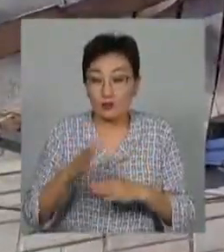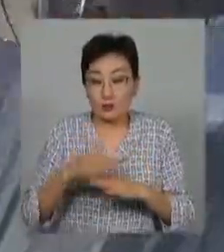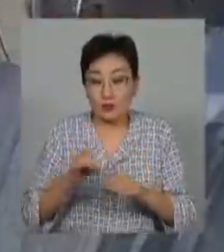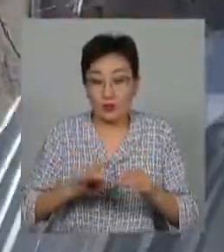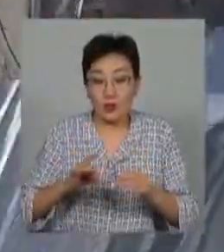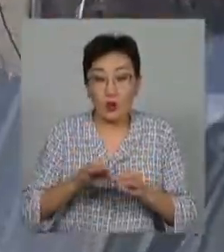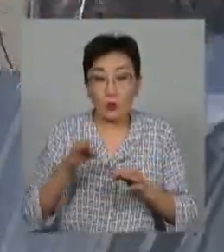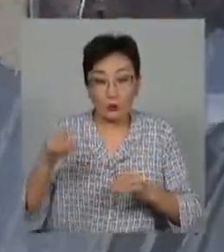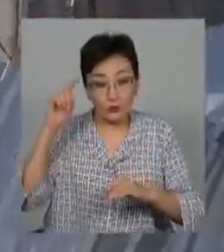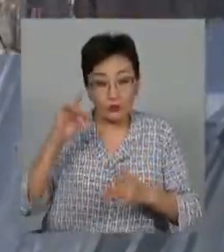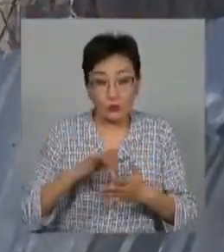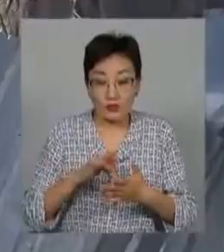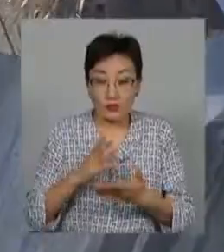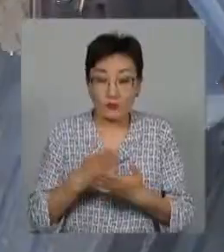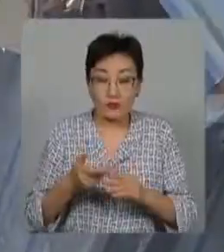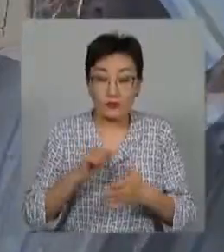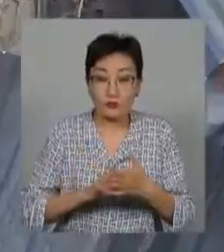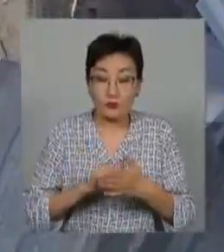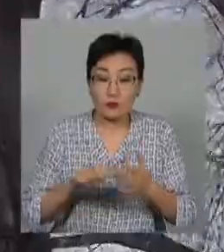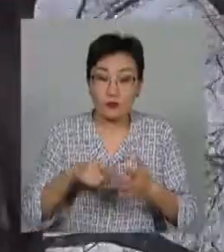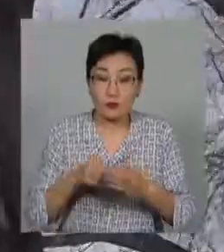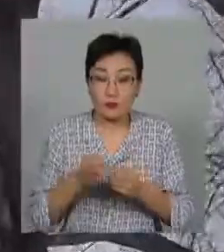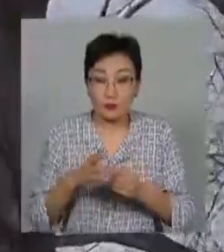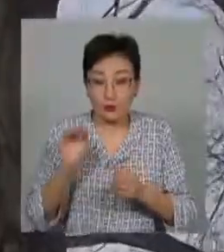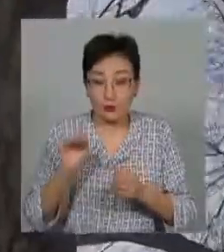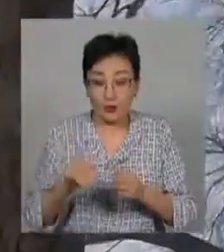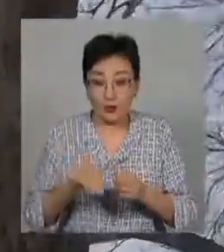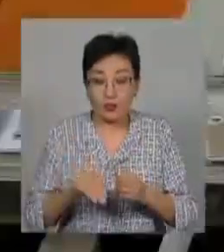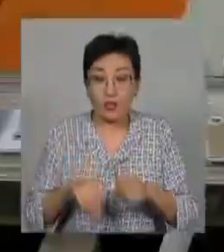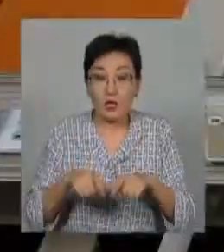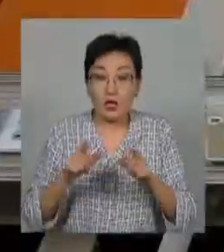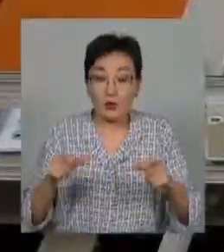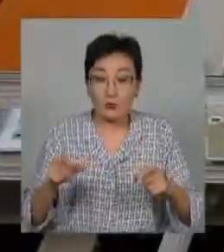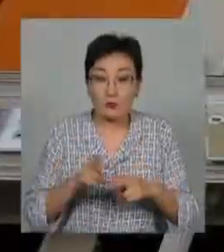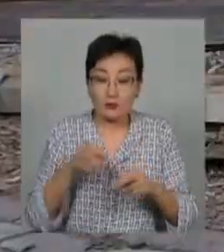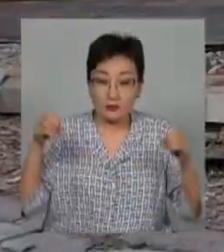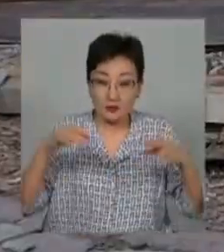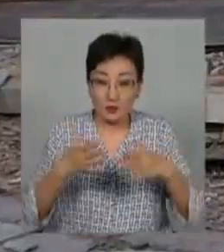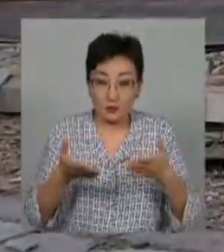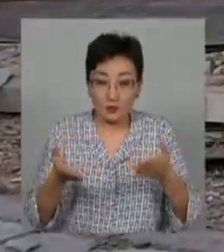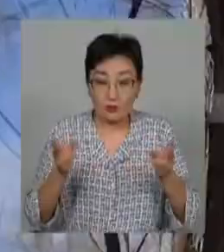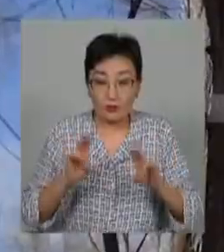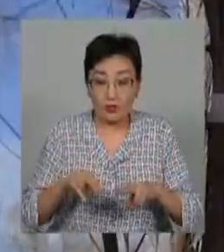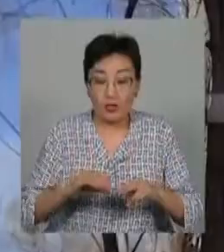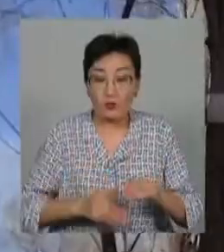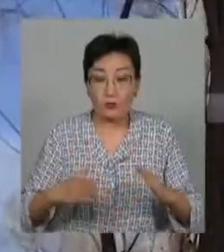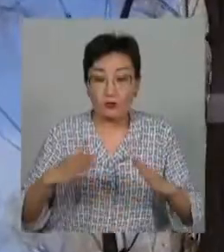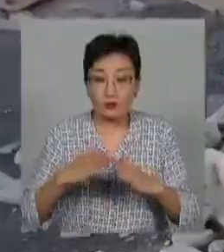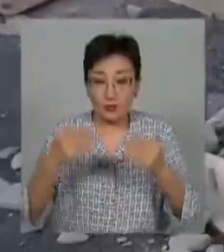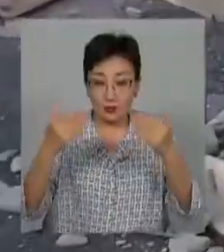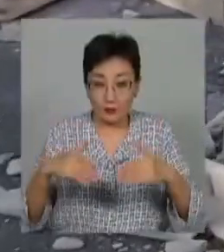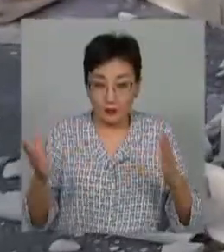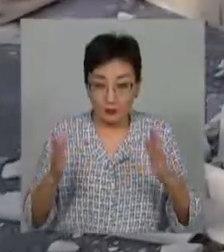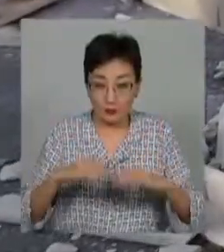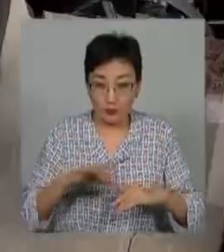облыс орталығында орналасқан. Салдарынан қалада 14 мыңға жуық абонент жарықсыз қалып, бірнеше ауданда жеке тұрғын үйлер қабырғасымен қоса құлап